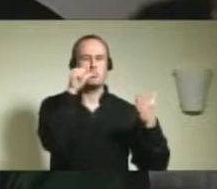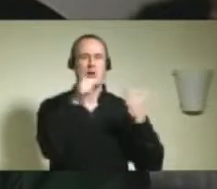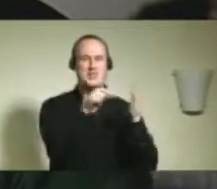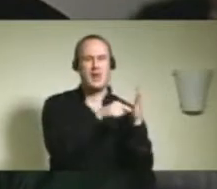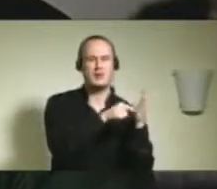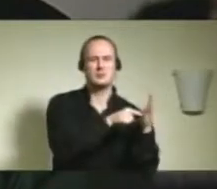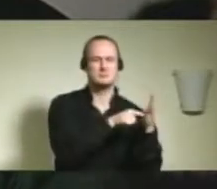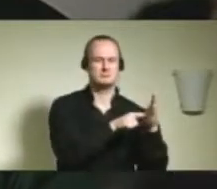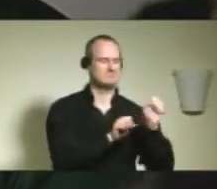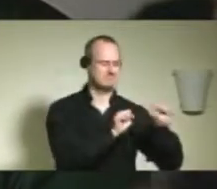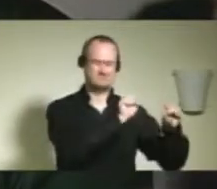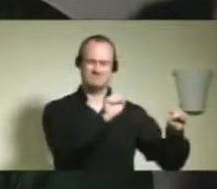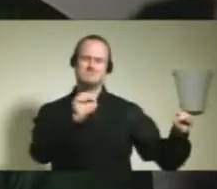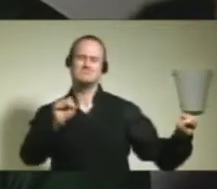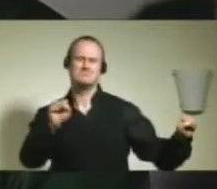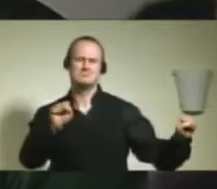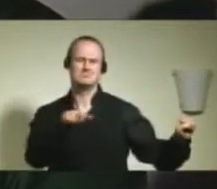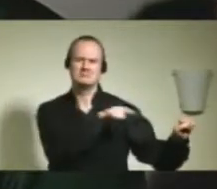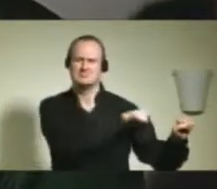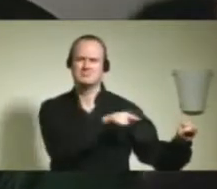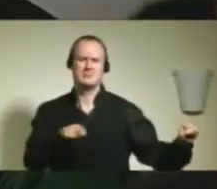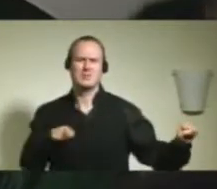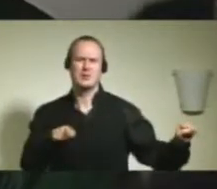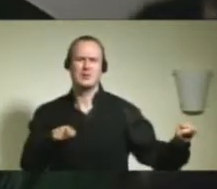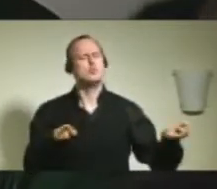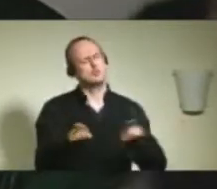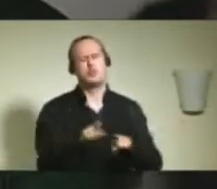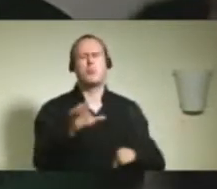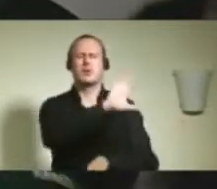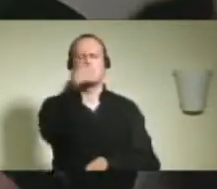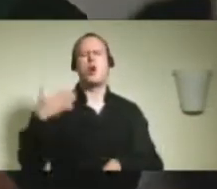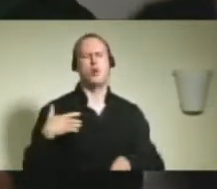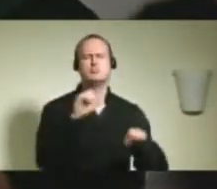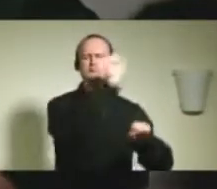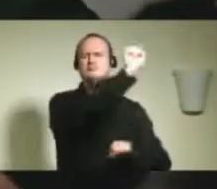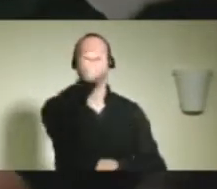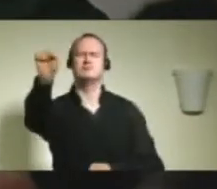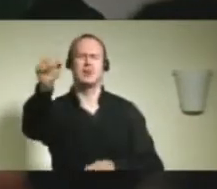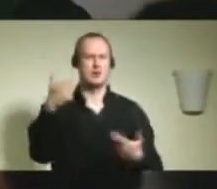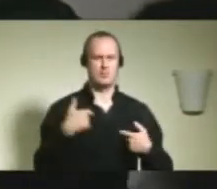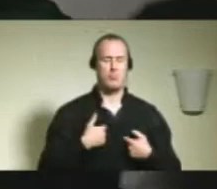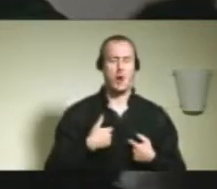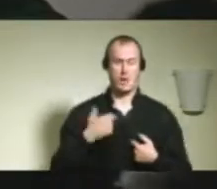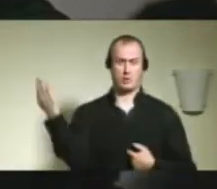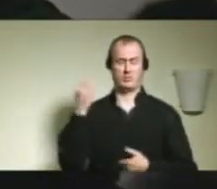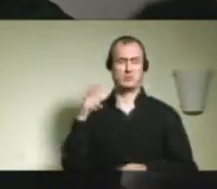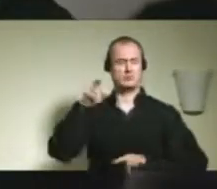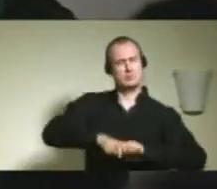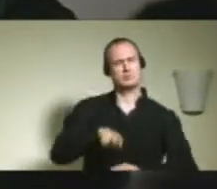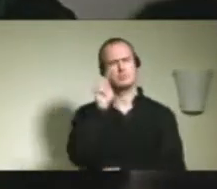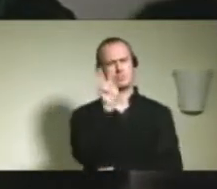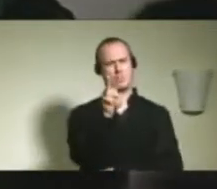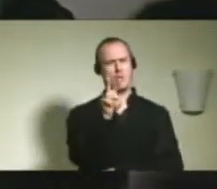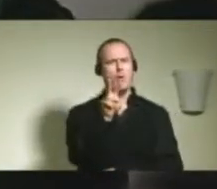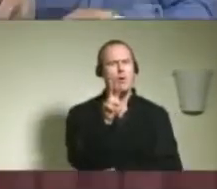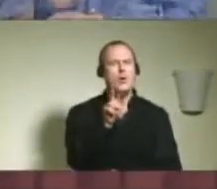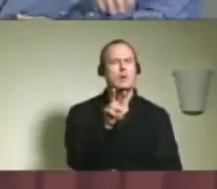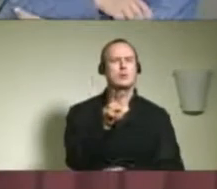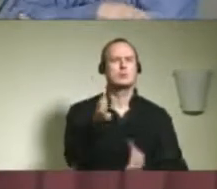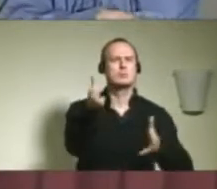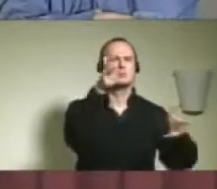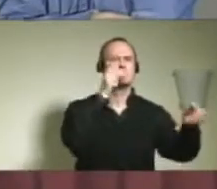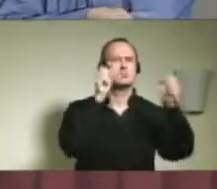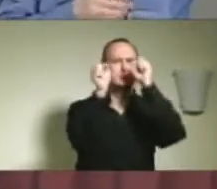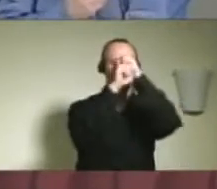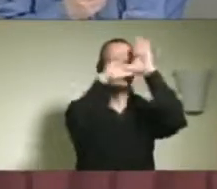le droit de le faire, tout comme au Canada. Et le fait d'avoir assisté à cette conférence m'a vraiment ouvert les yeux et je vous en remercie. À